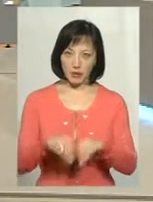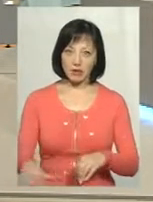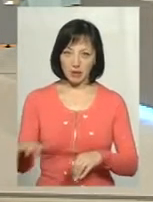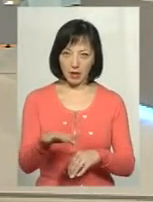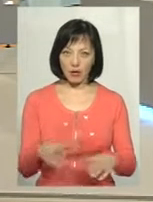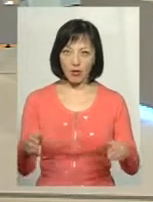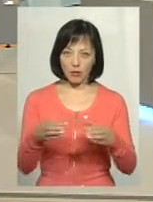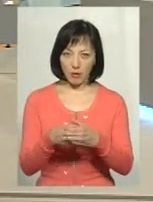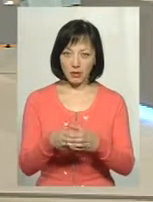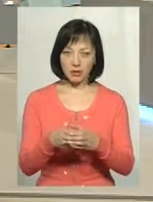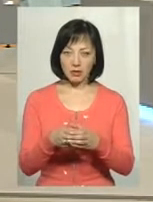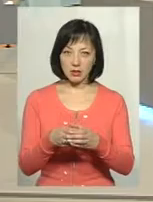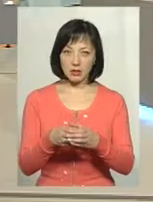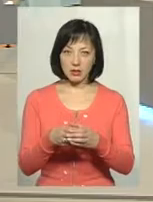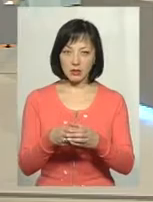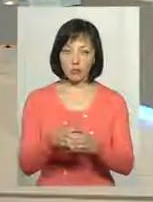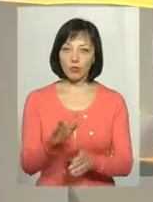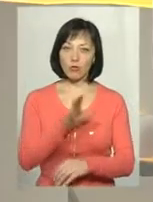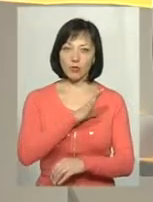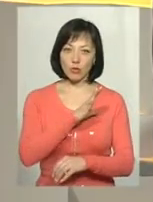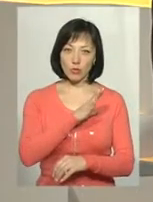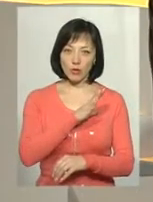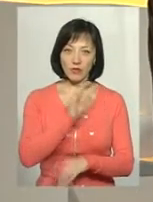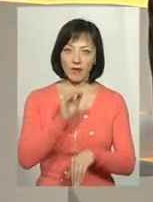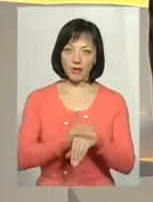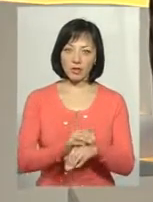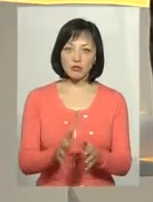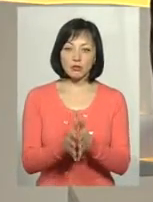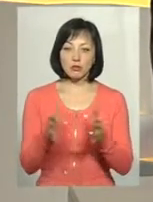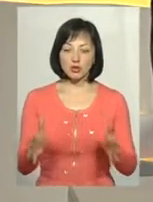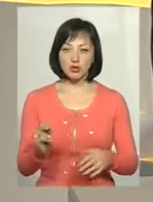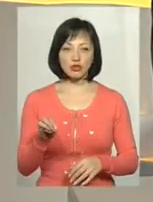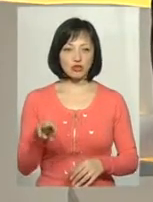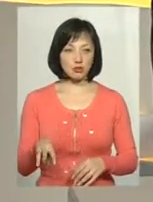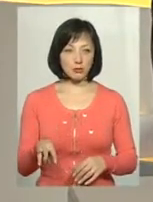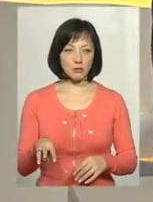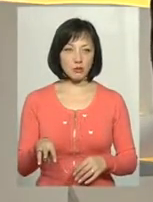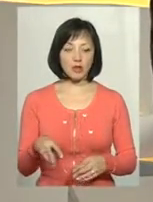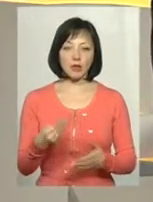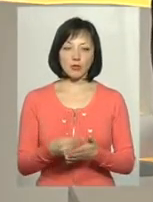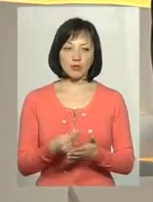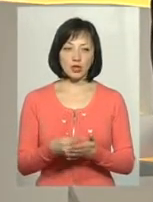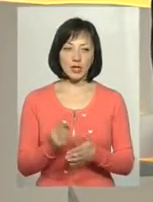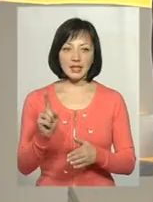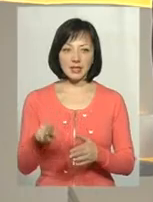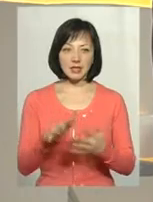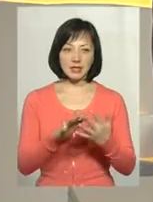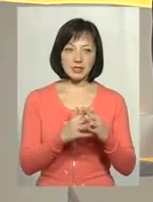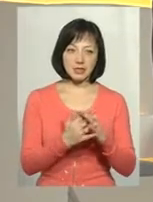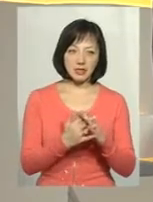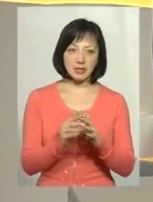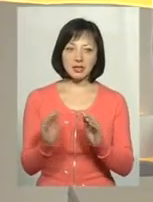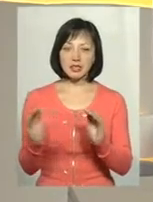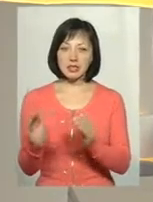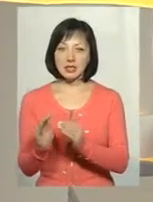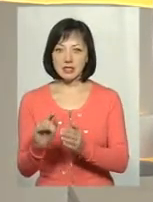тергромад, вони були де-факто більші, ніж бюджети тих сіл, селищ,